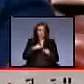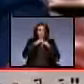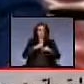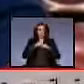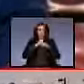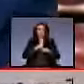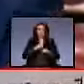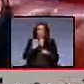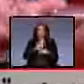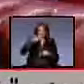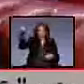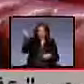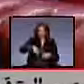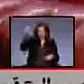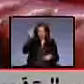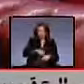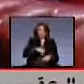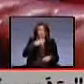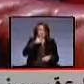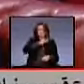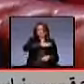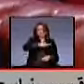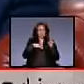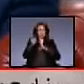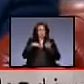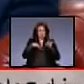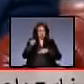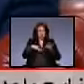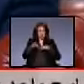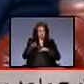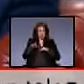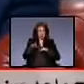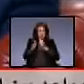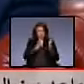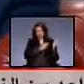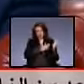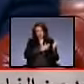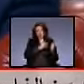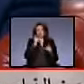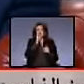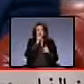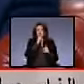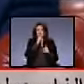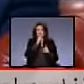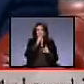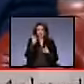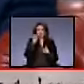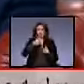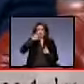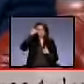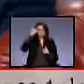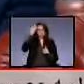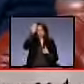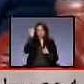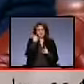فادي الحصان والحق الحصان اللي ينزل علينا ده. كريم، في ستتين مهمين جدا في حياتك عايز